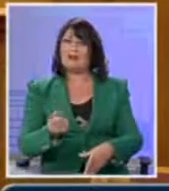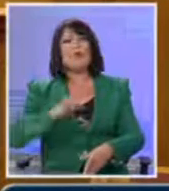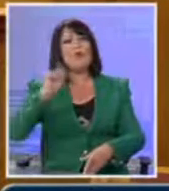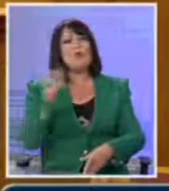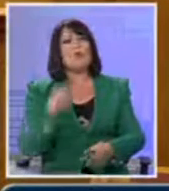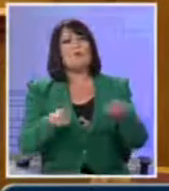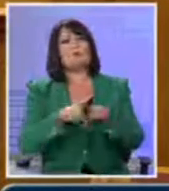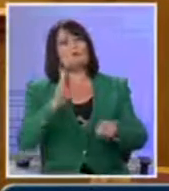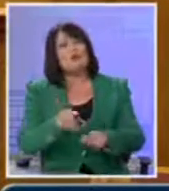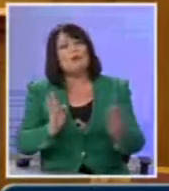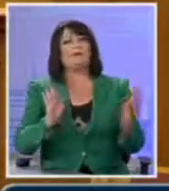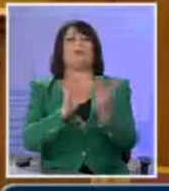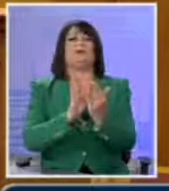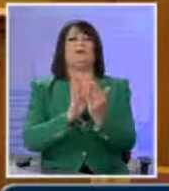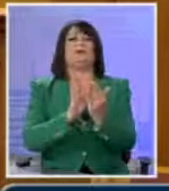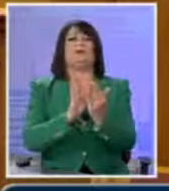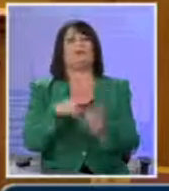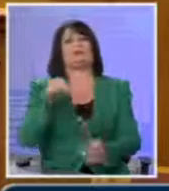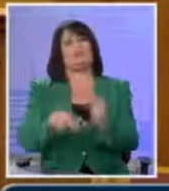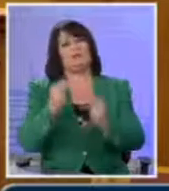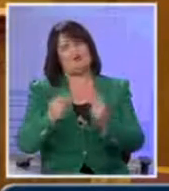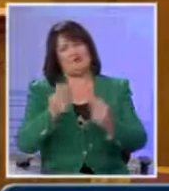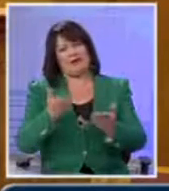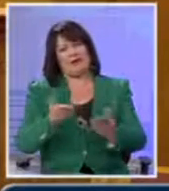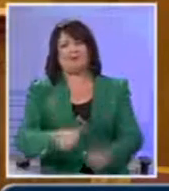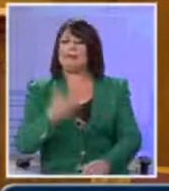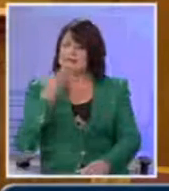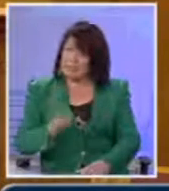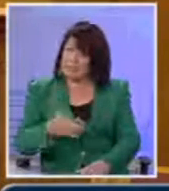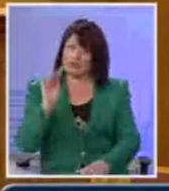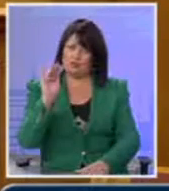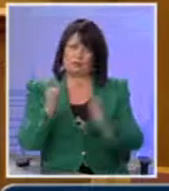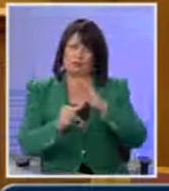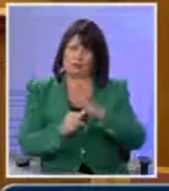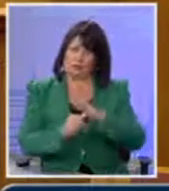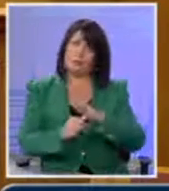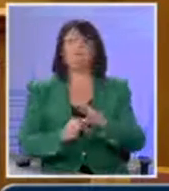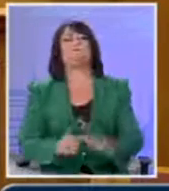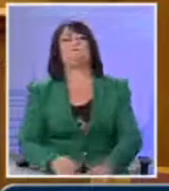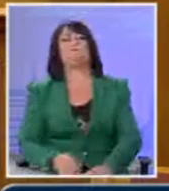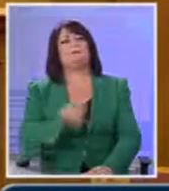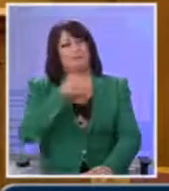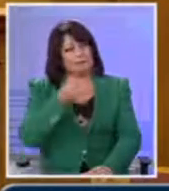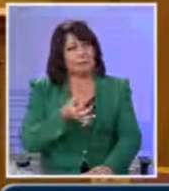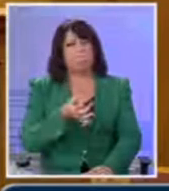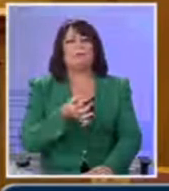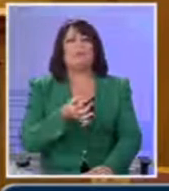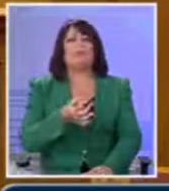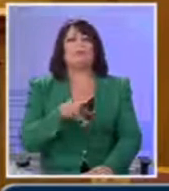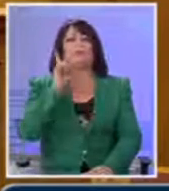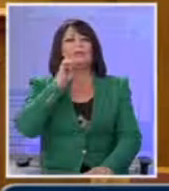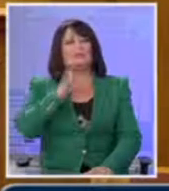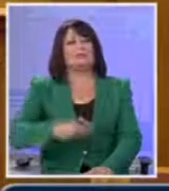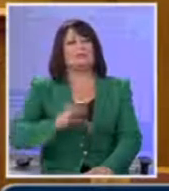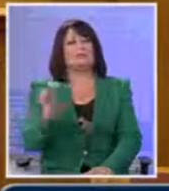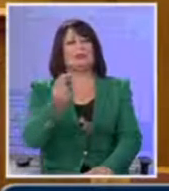μαζί μπορούμε να αντιμετωπίσουμε αυτού του είδους τα προβλήματα. Κλείνω κύριε Πρόεδρε λέγοντας ότι κυρίες και κύριοι